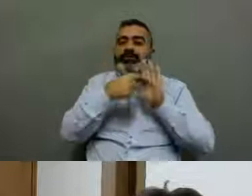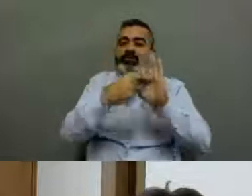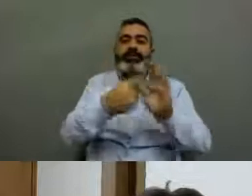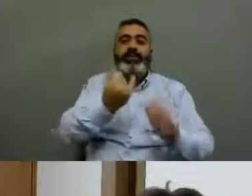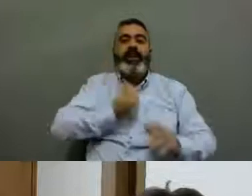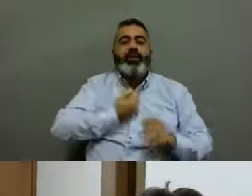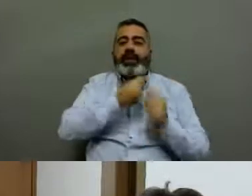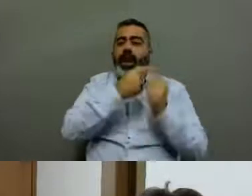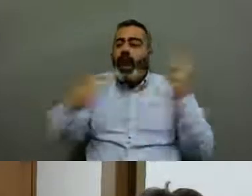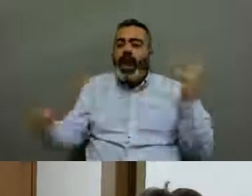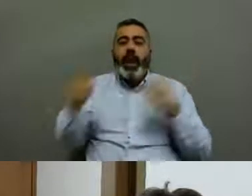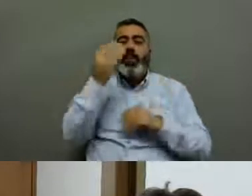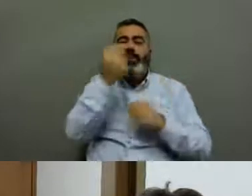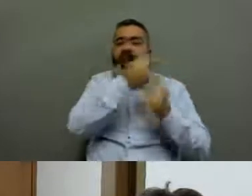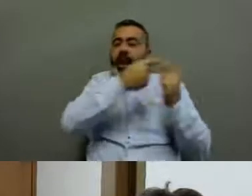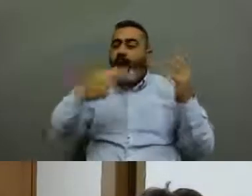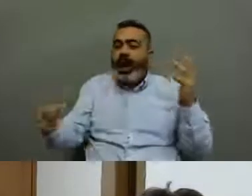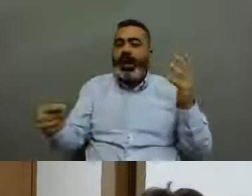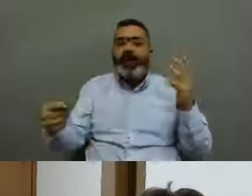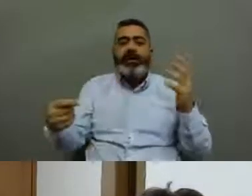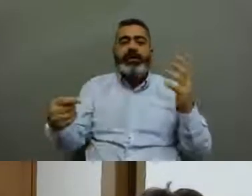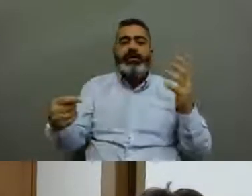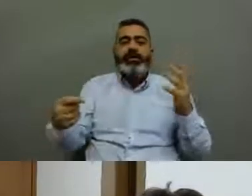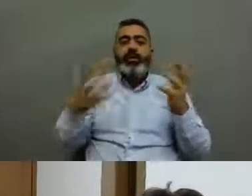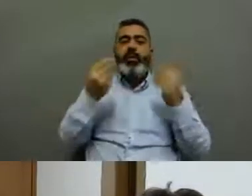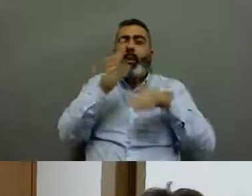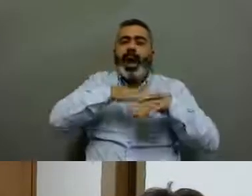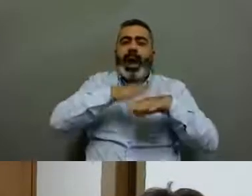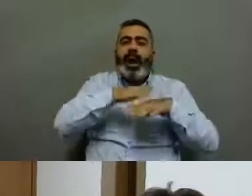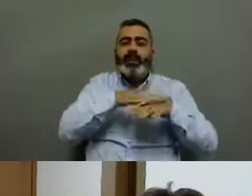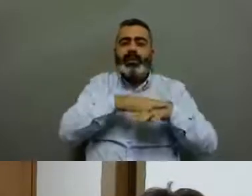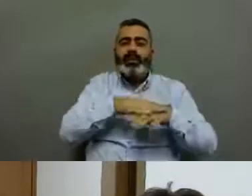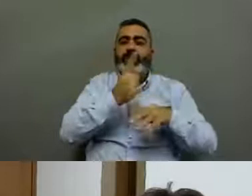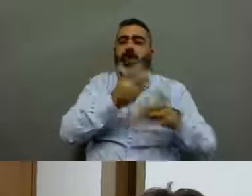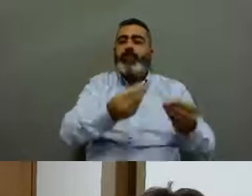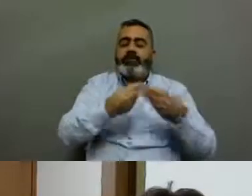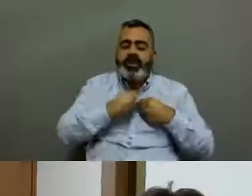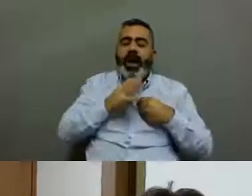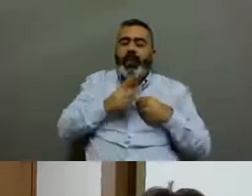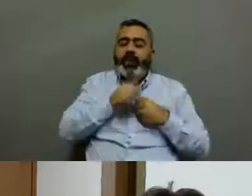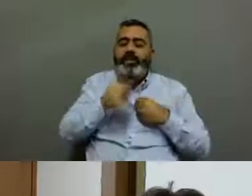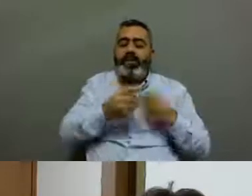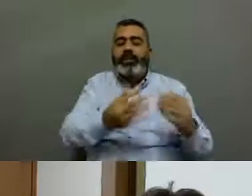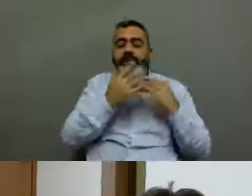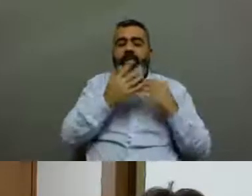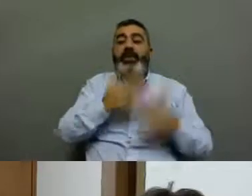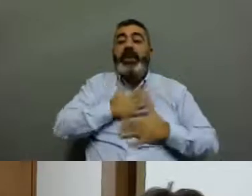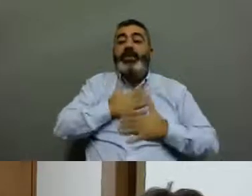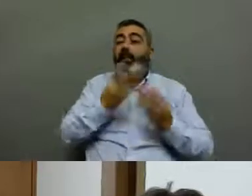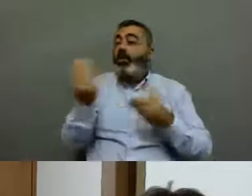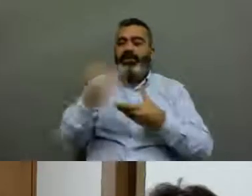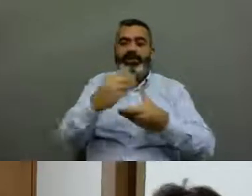ταυτότητες, διαπολιτισμικότητα, πολλούς παράγοντες που ουσιαστικά όλοι τους έχουμε στην καθημερινότητά μας και σας ευχαριστώ πολύ για τη συμμετοχή